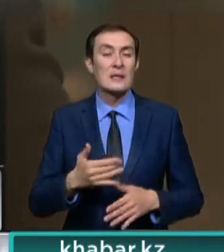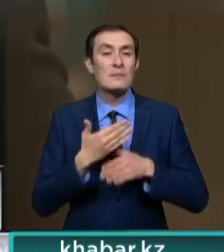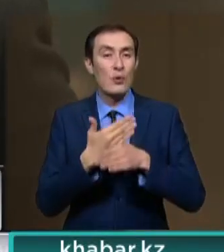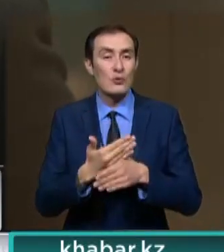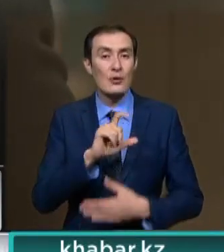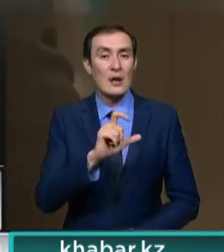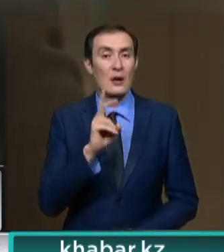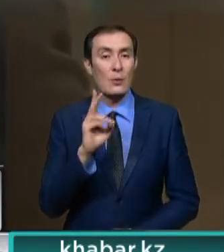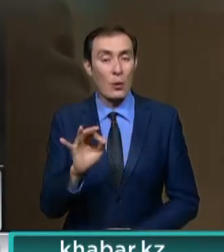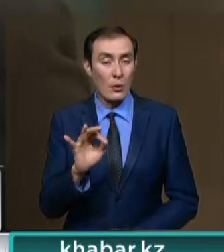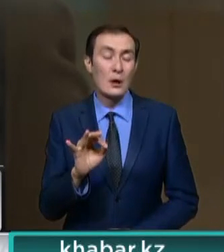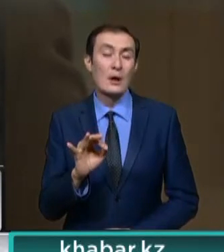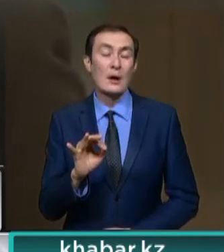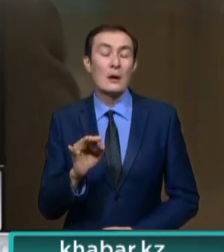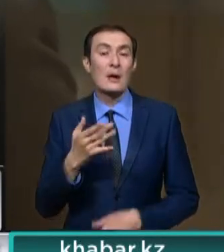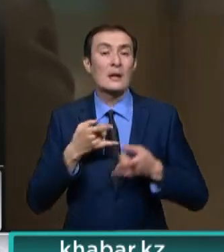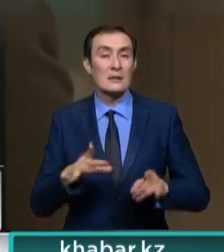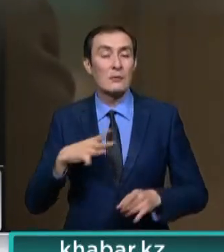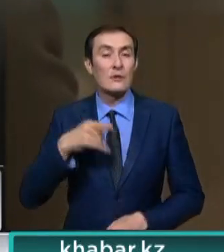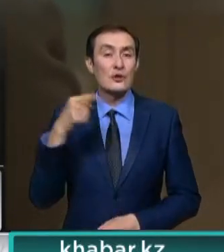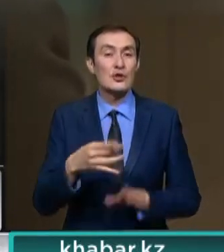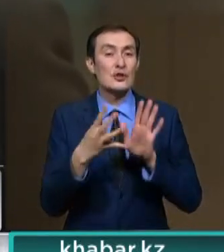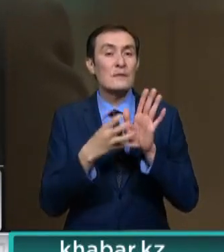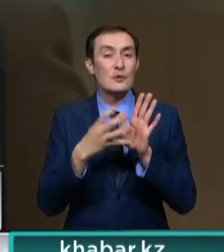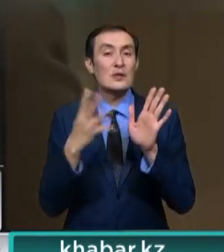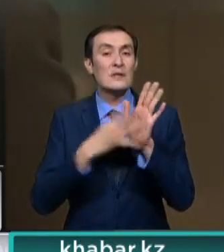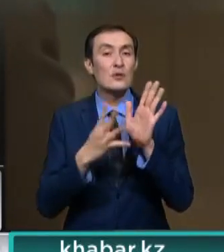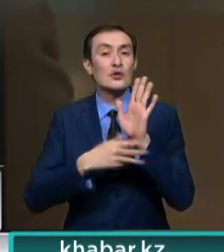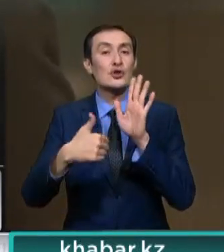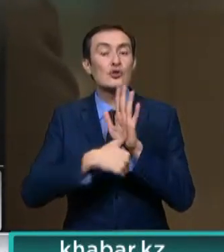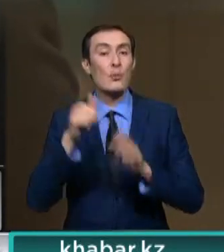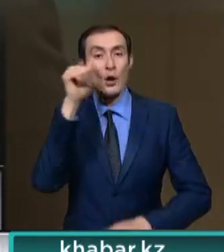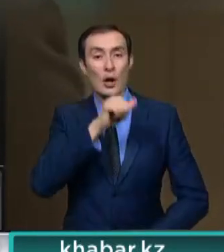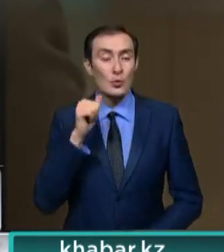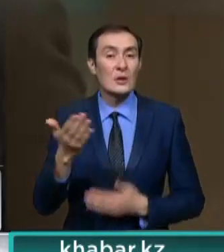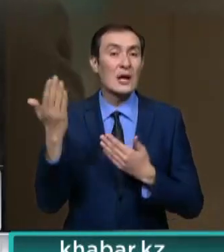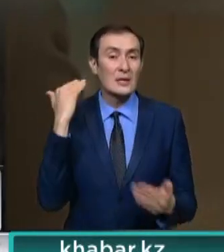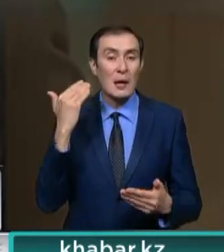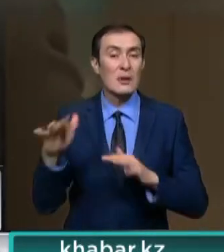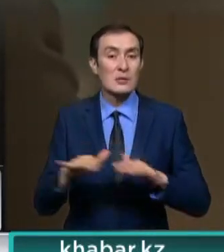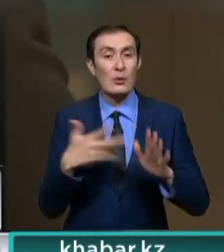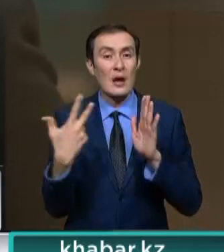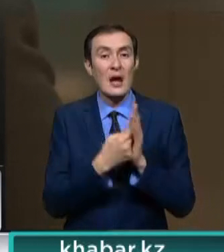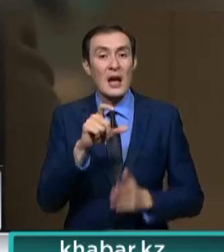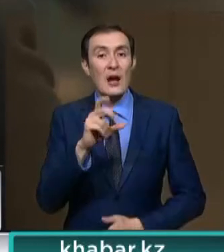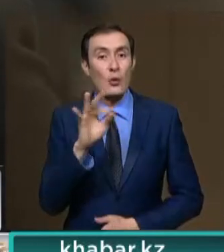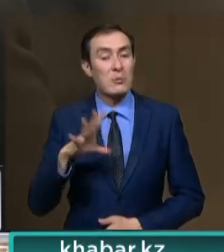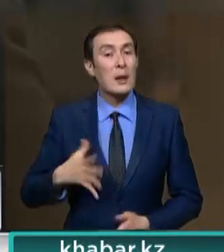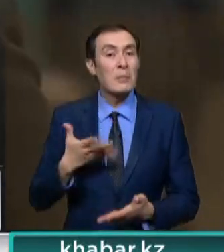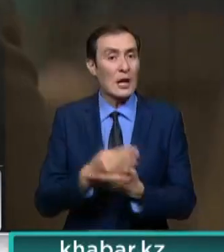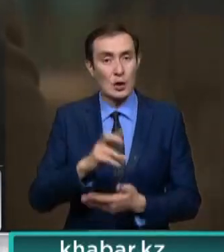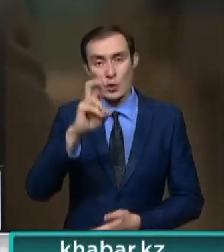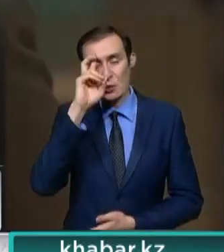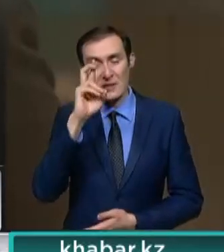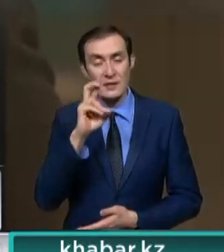благодаря искусственному оплодотворению, родился в 1996 году. Тогда процедуры ЭКО были платные.